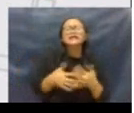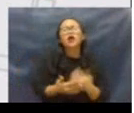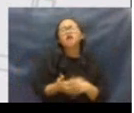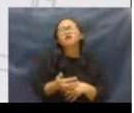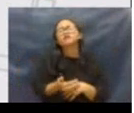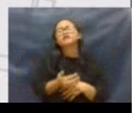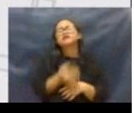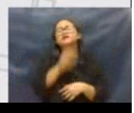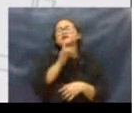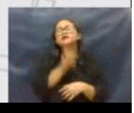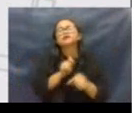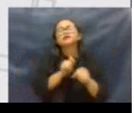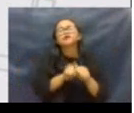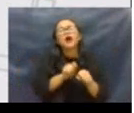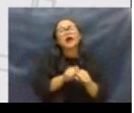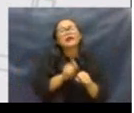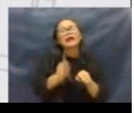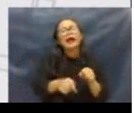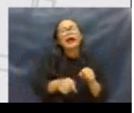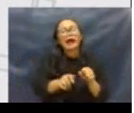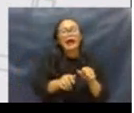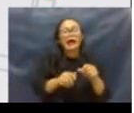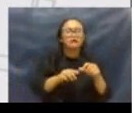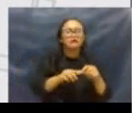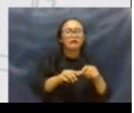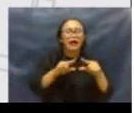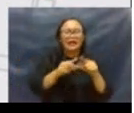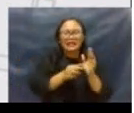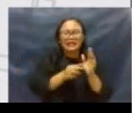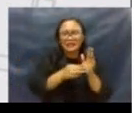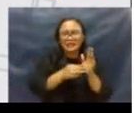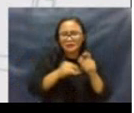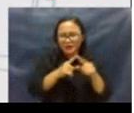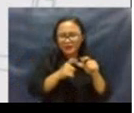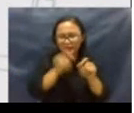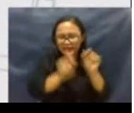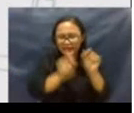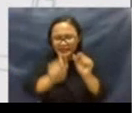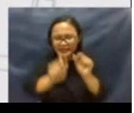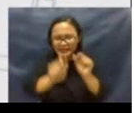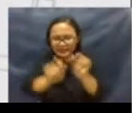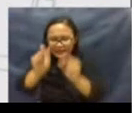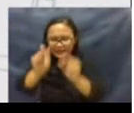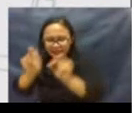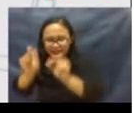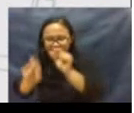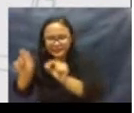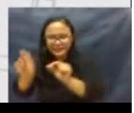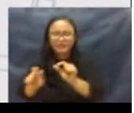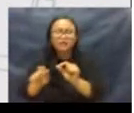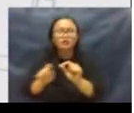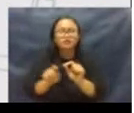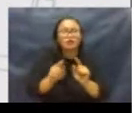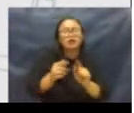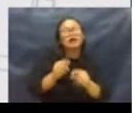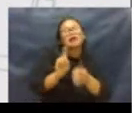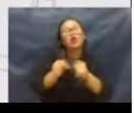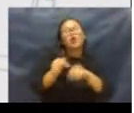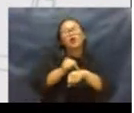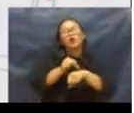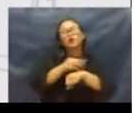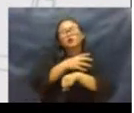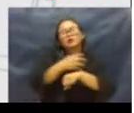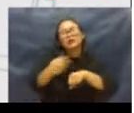animasinya, yang dengan teknik editing yang sudah canggih. Jika itu tidak menyita waktu Bapak dan Ibu,